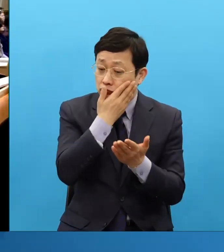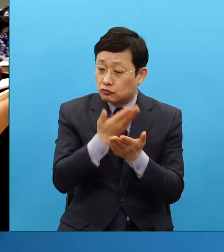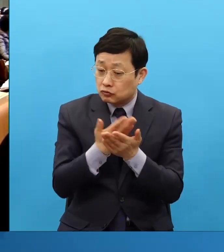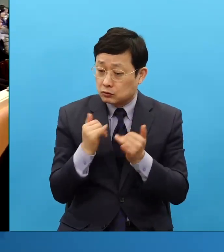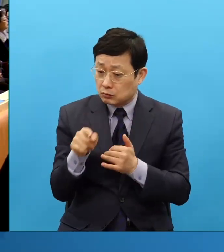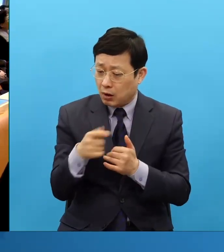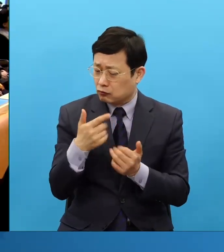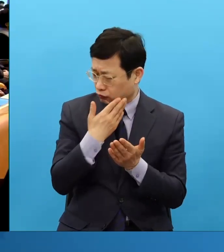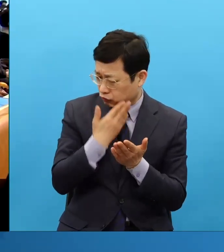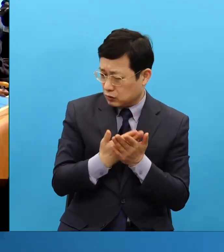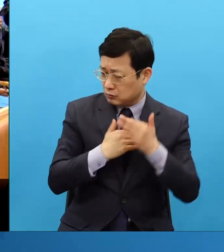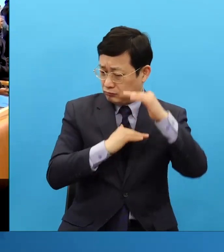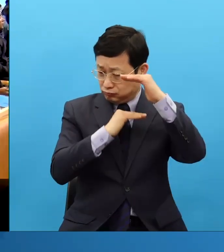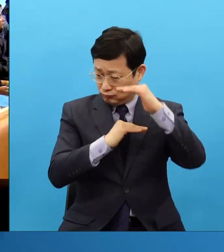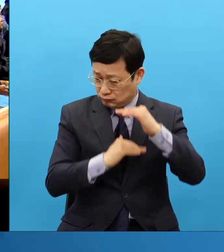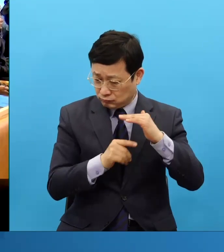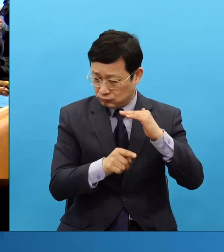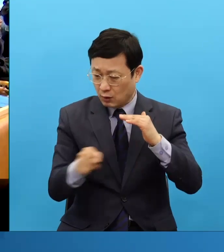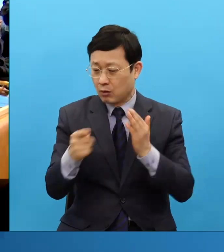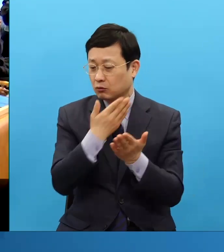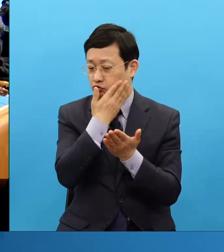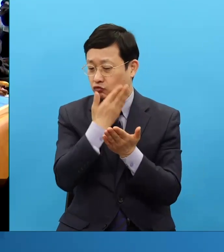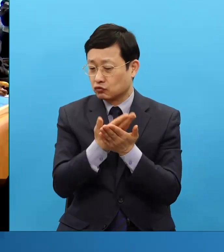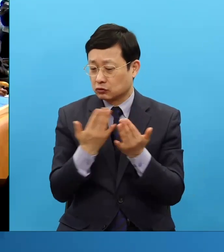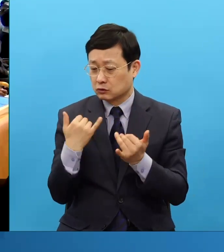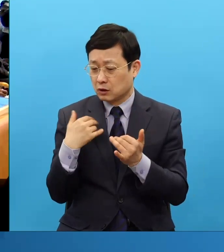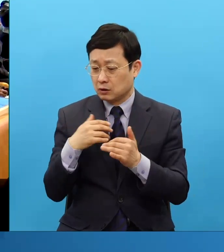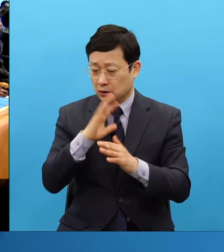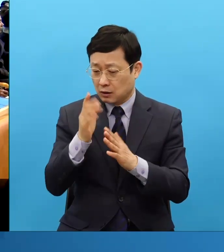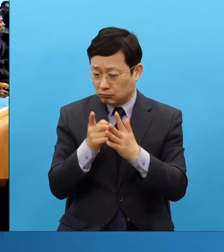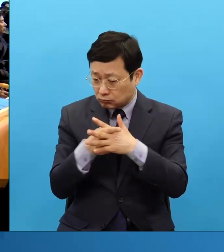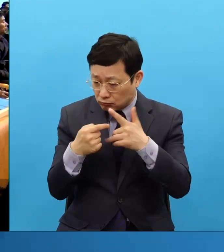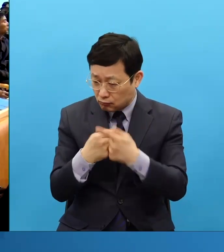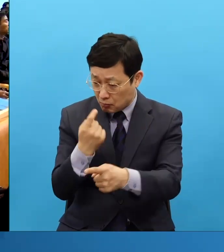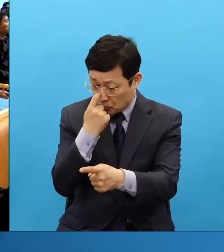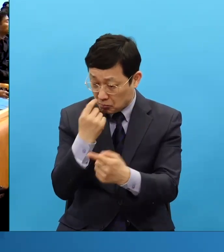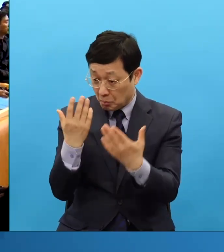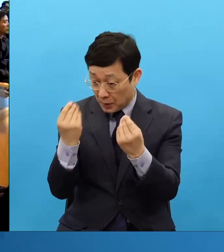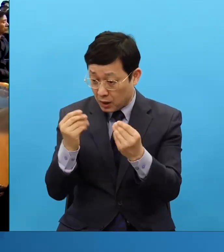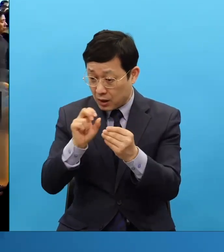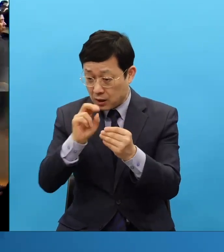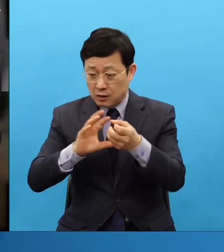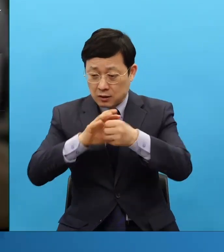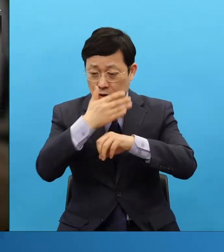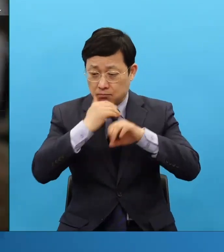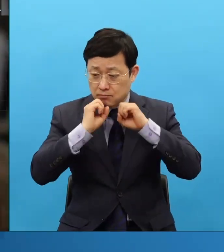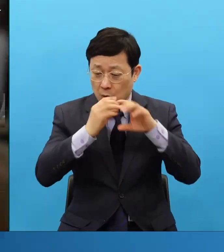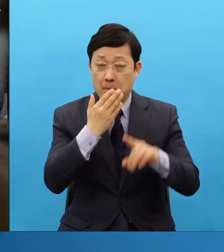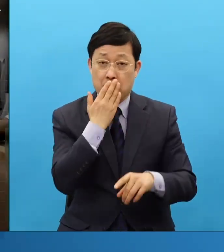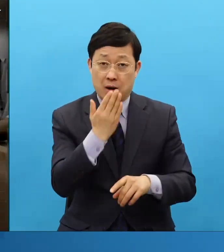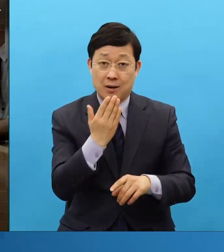중요한 부분들은 중직자들이 충분히 이해를 해야 이 세계를 움직여 나가는 거 아이가 말이야.